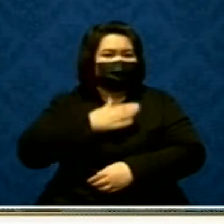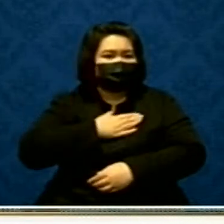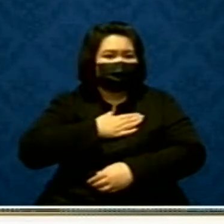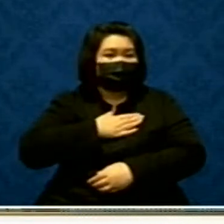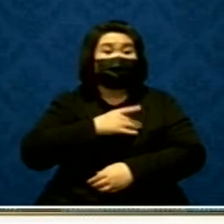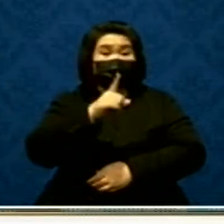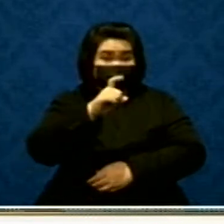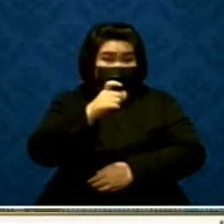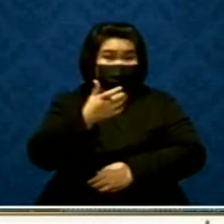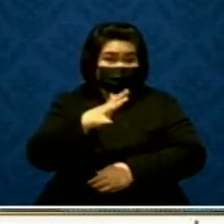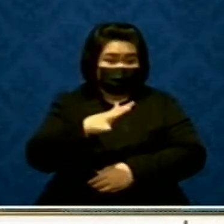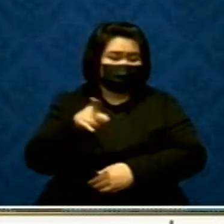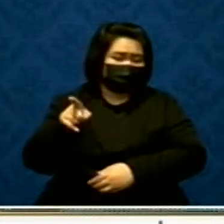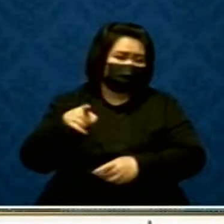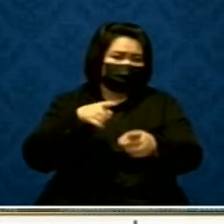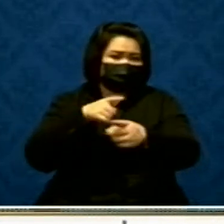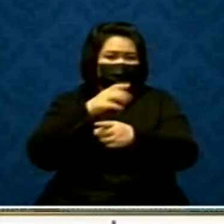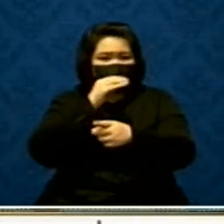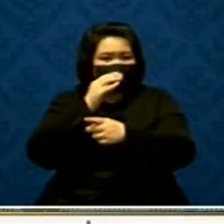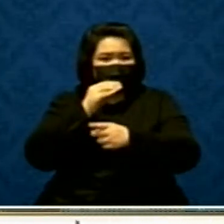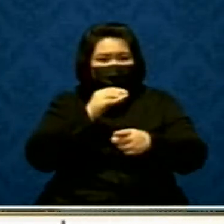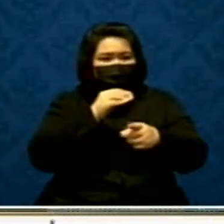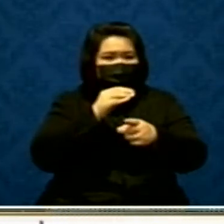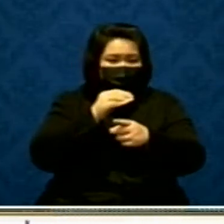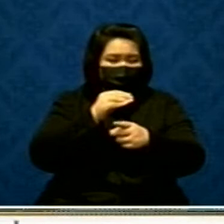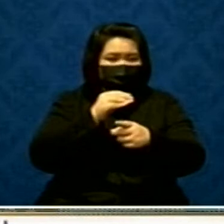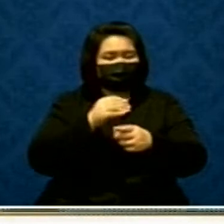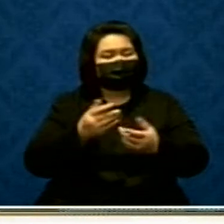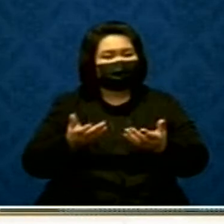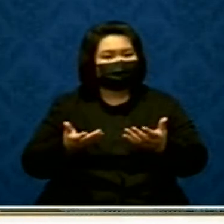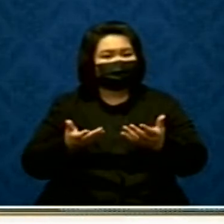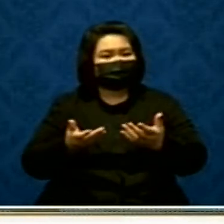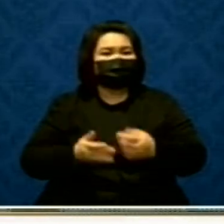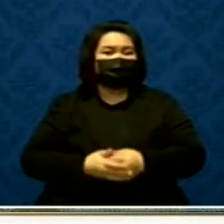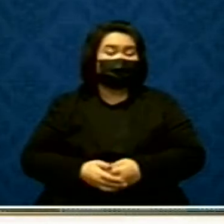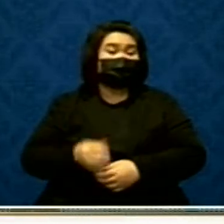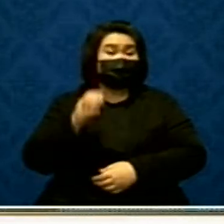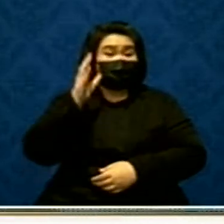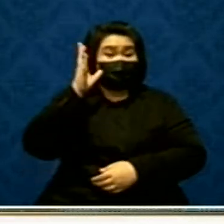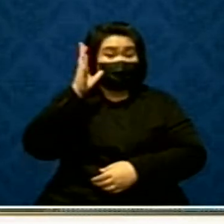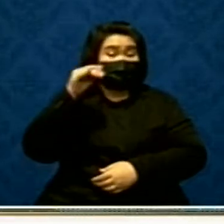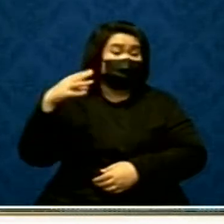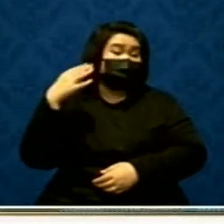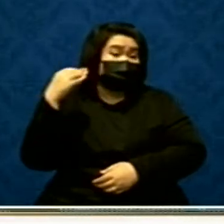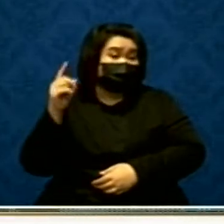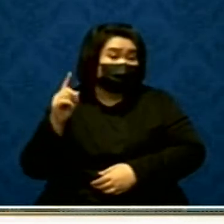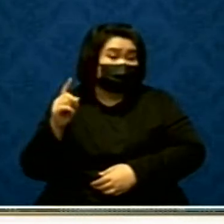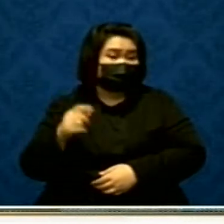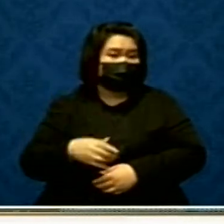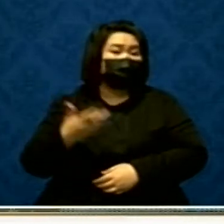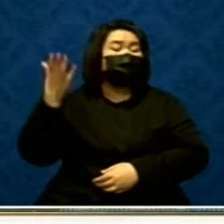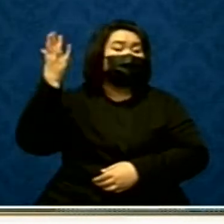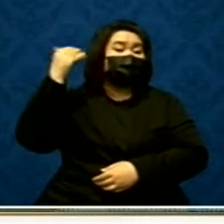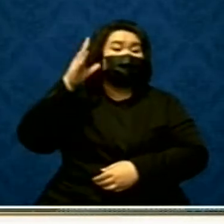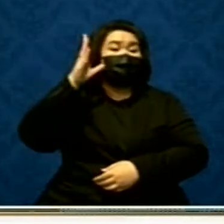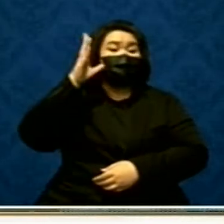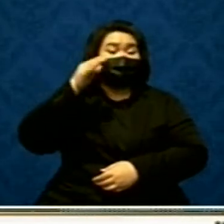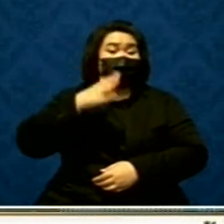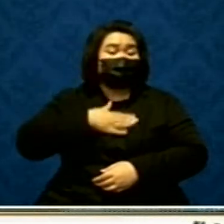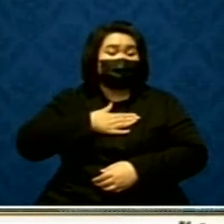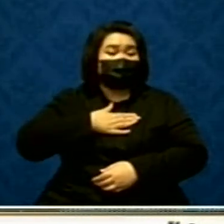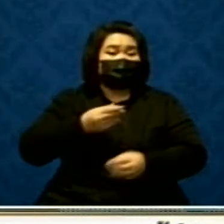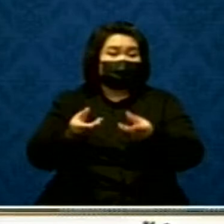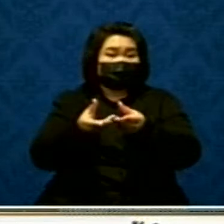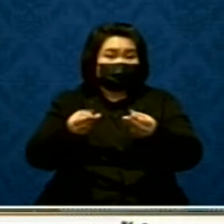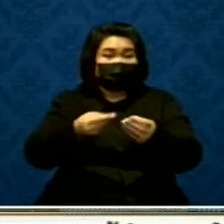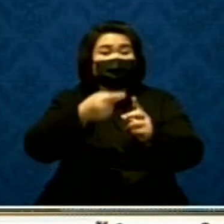ชีวิตไปแล้วนะครับว่าจริงๆแล้วเนี่ยคุณพ่อของผมเนี่ยเคยเนี่ยไปเช่าที่ดิน ต้